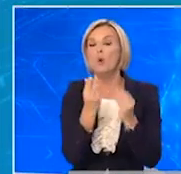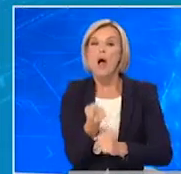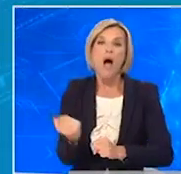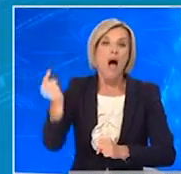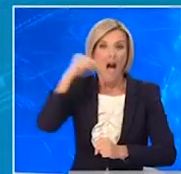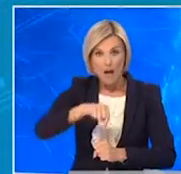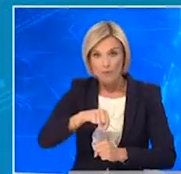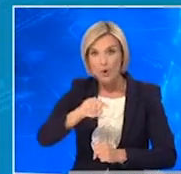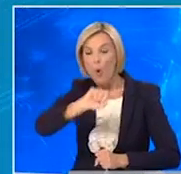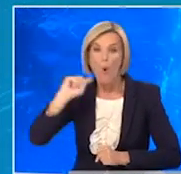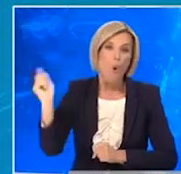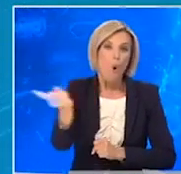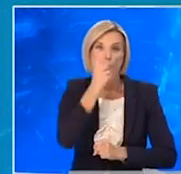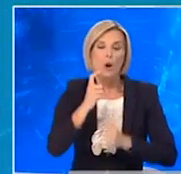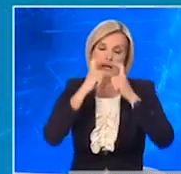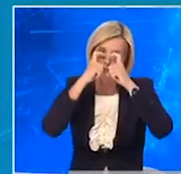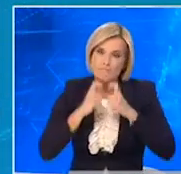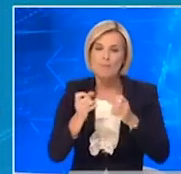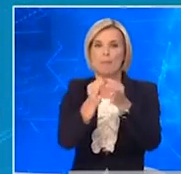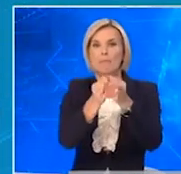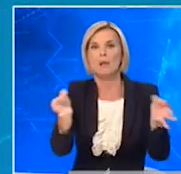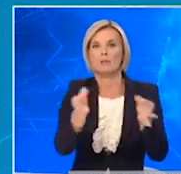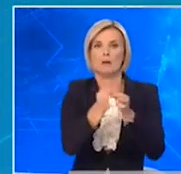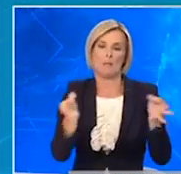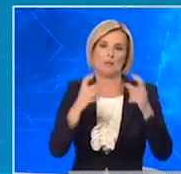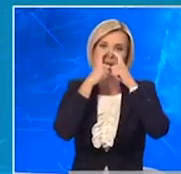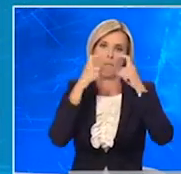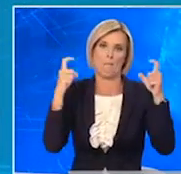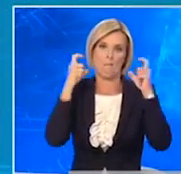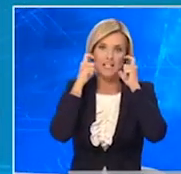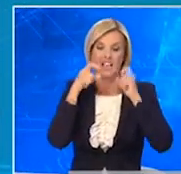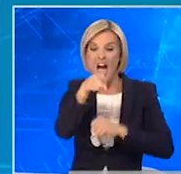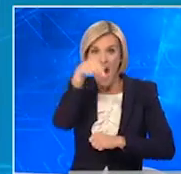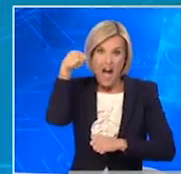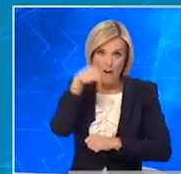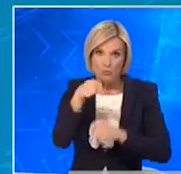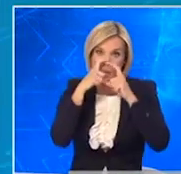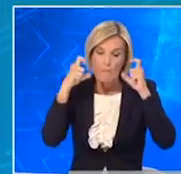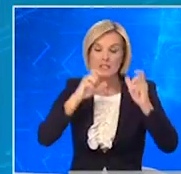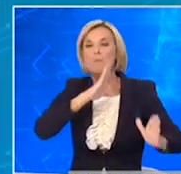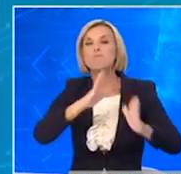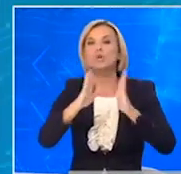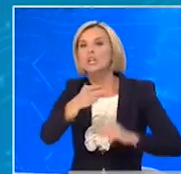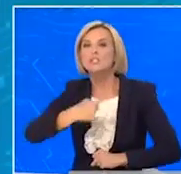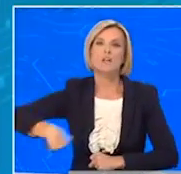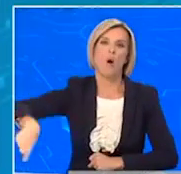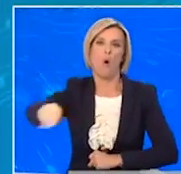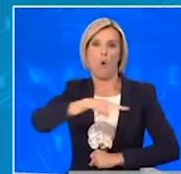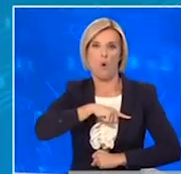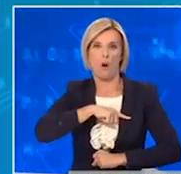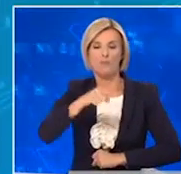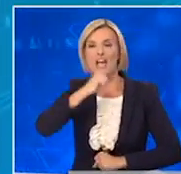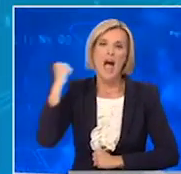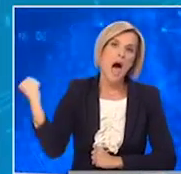τηρούν πιστά τους νέους κανόνες για τη χρήση μάσκας, οι οποίοι έχουν ως στόχο την προστασία όλων μας. Η αυστηροποίηση της